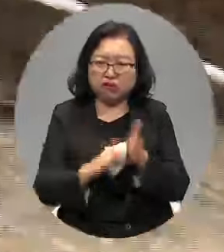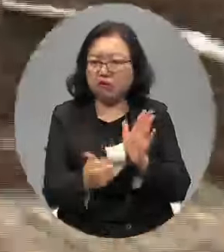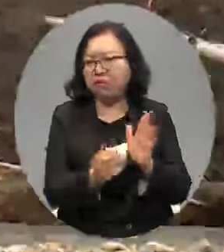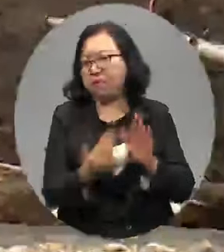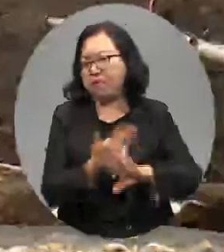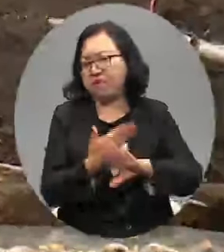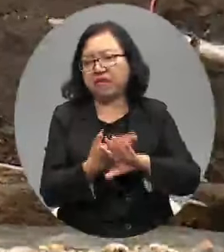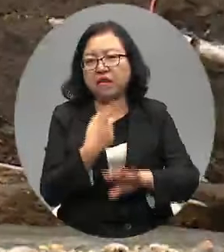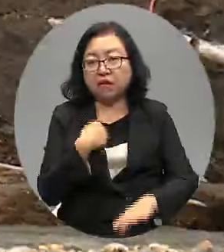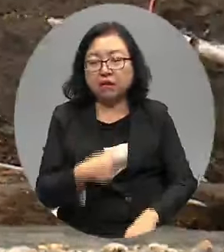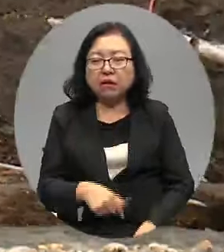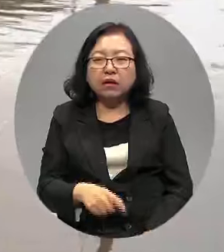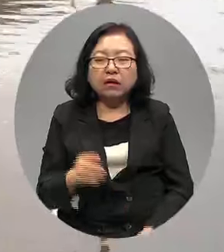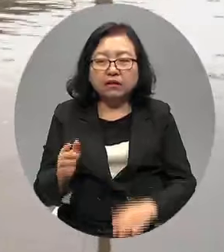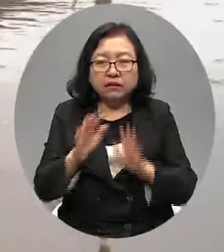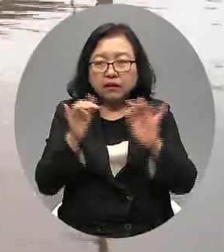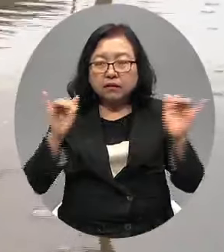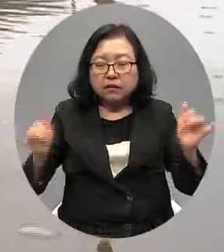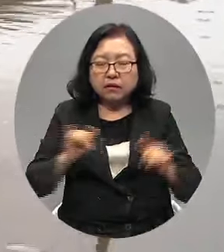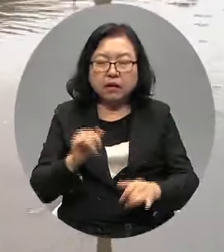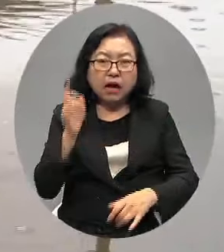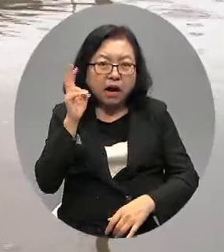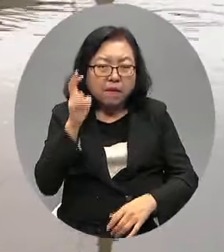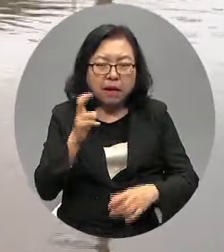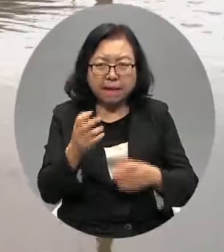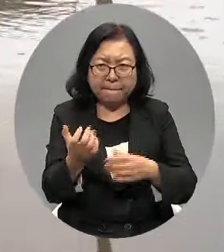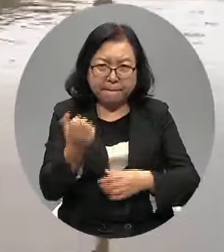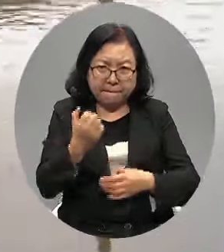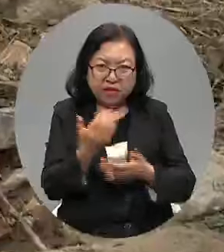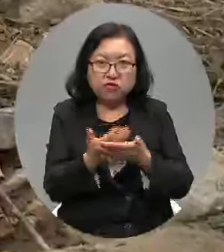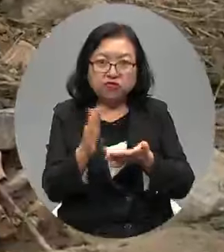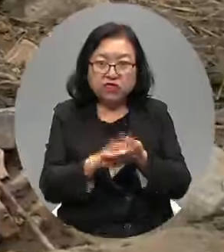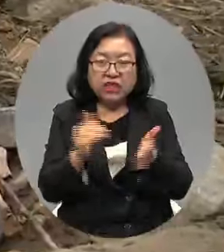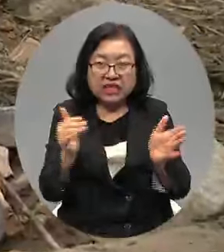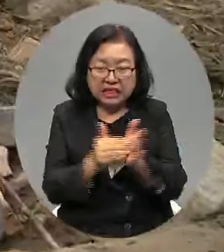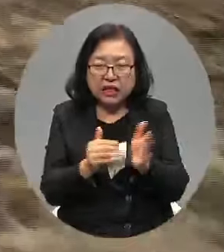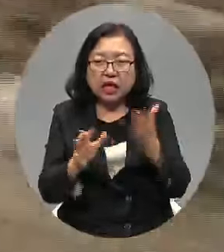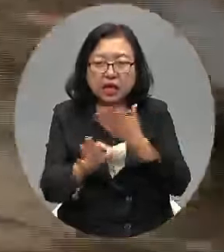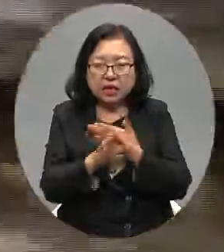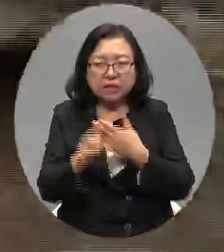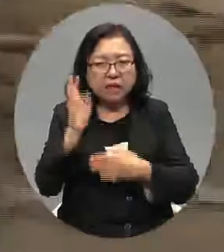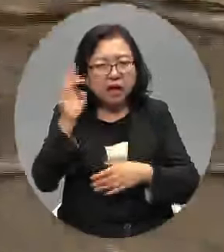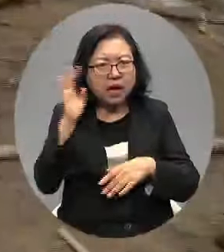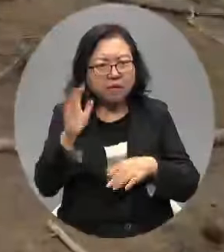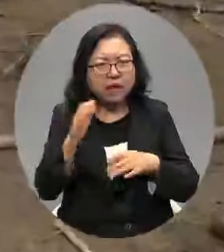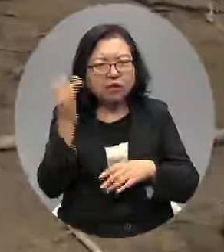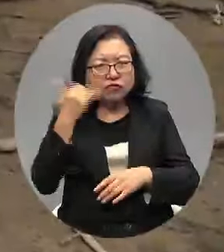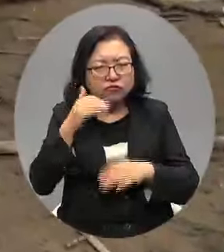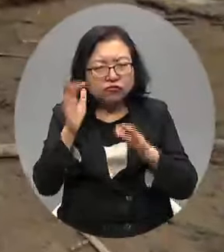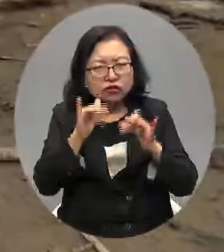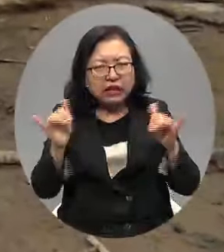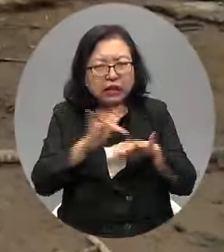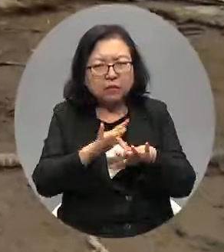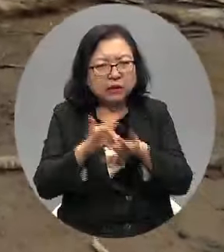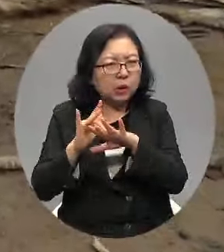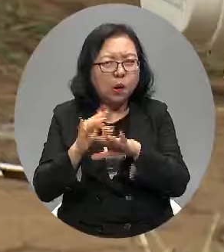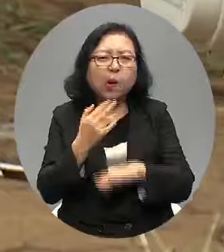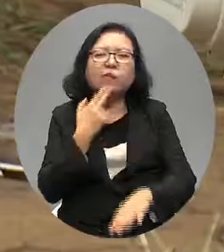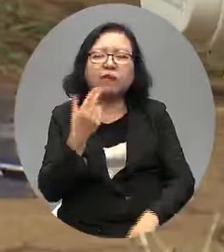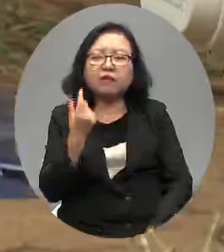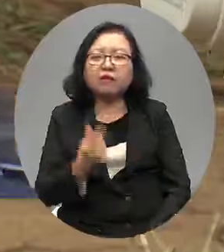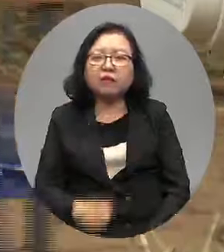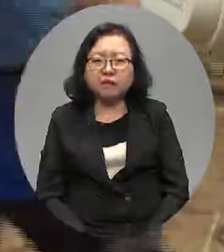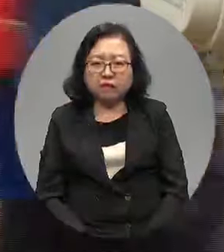주민들은 오래된 저수지의 제방을 미리 고쳤다면 실종 사고까지 일어난 재해를 피했을 것이라고 말합니다. 비 그렇게 온다고 해서